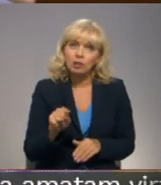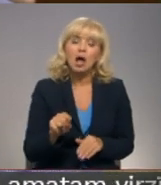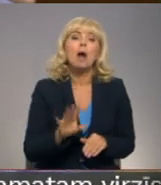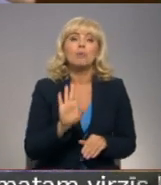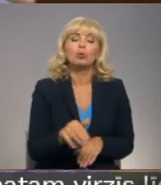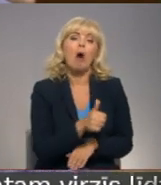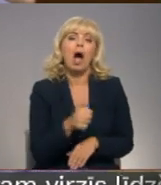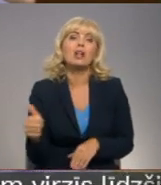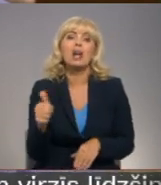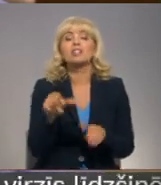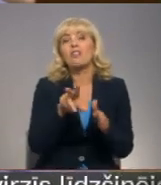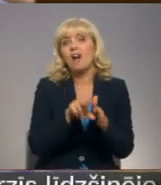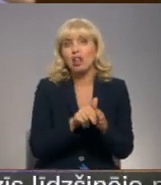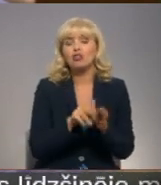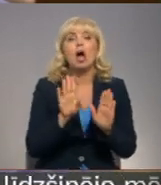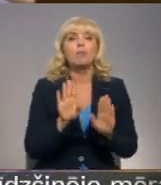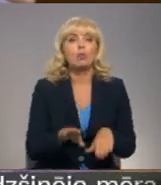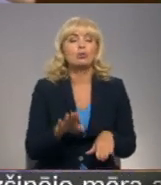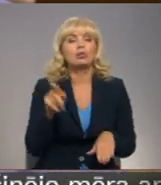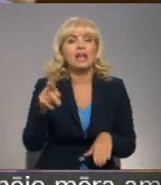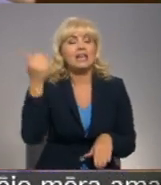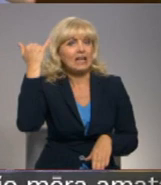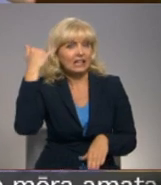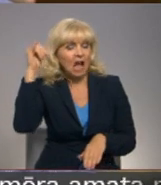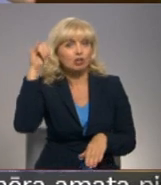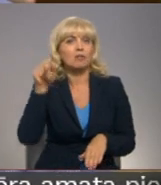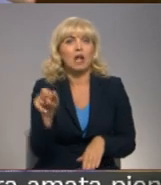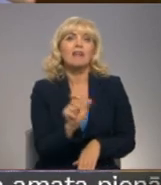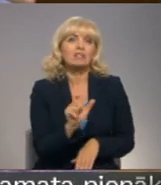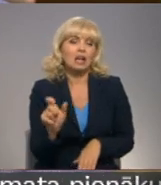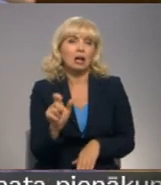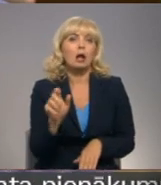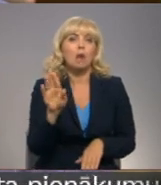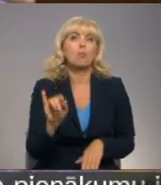vēlēšanas, bet protams, kad šeit būs iniciatīva pirmā jau visdrīzāk jau